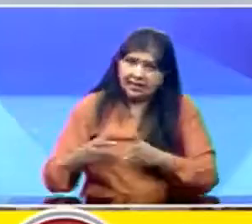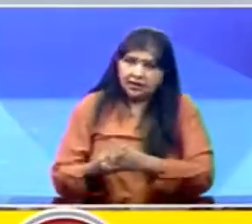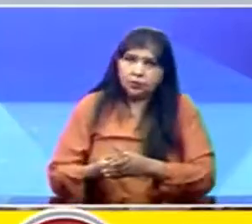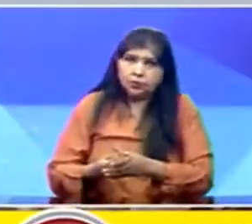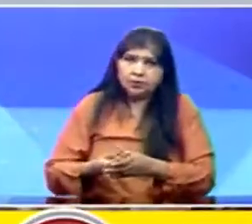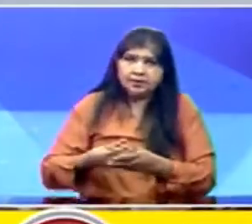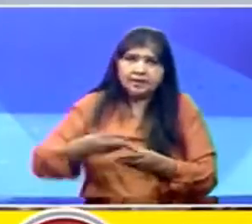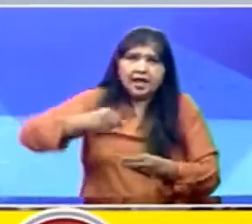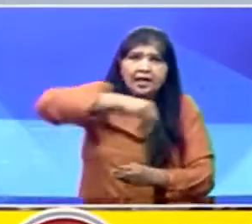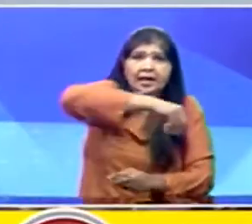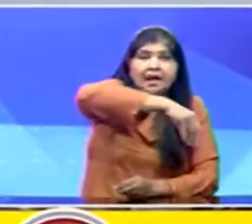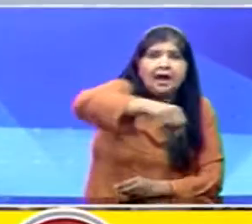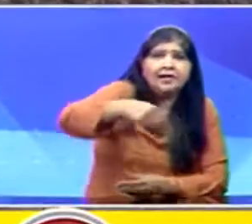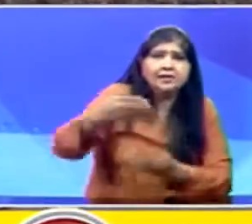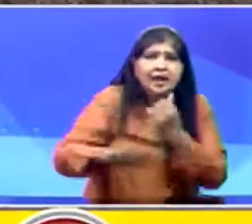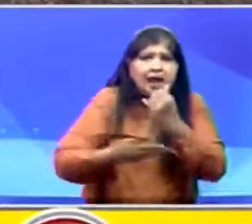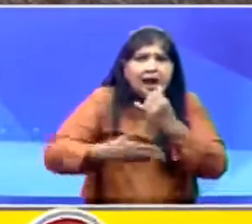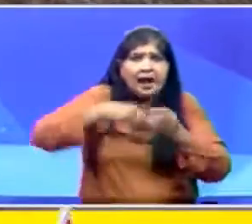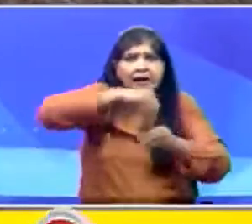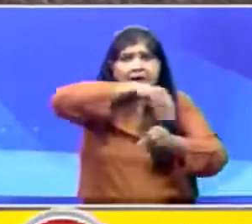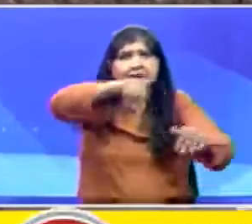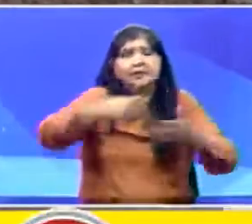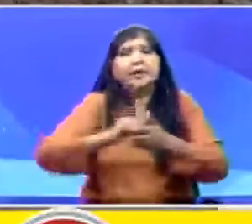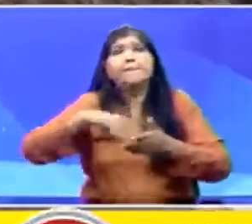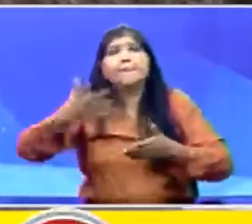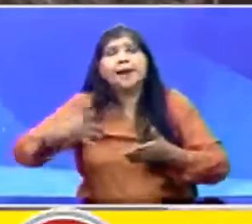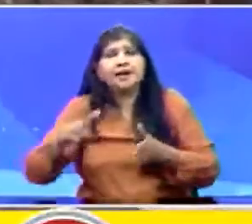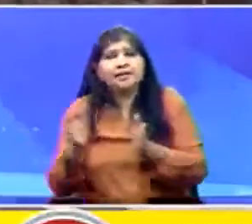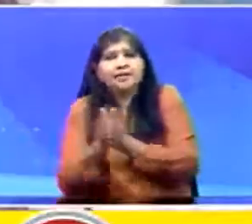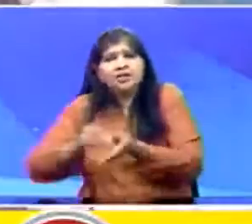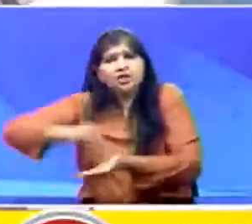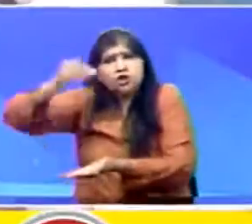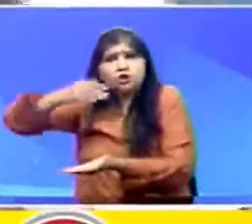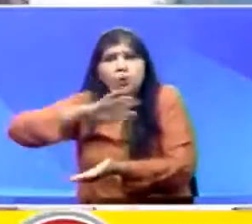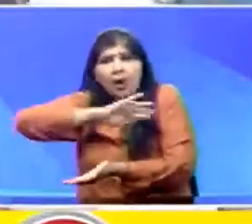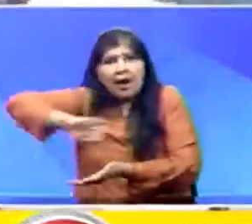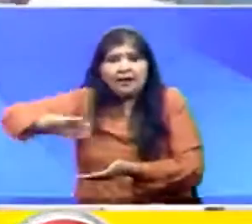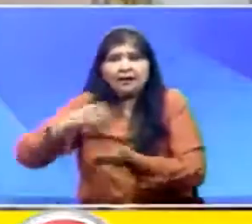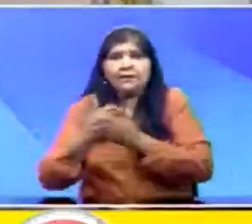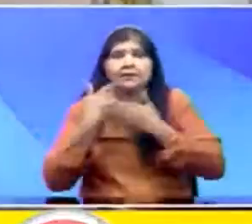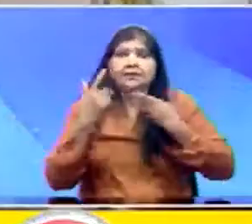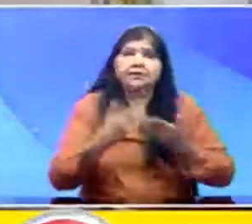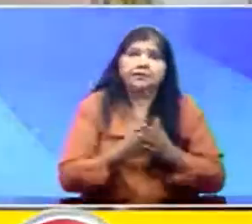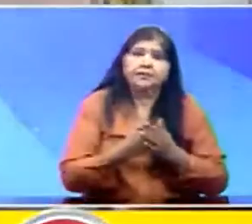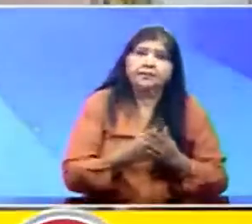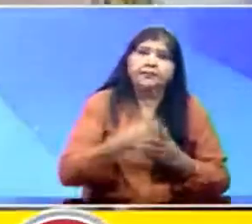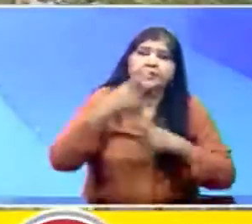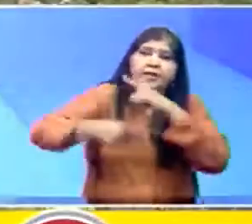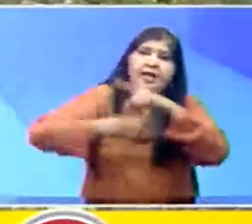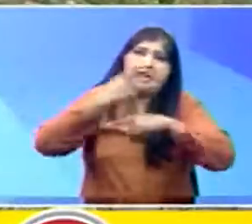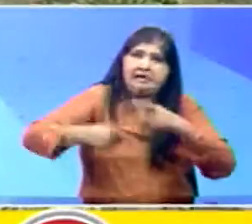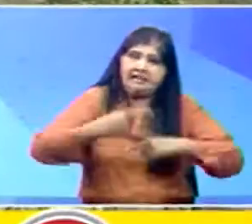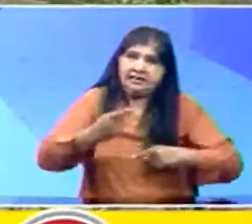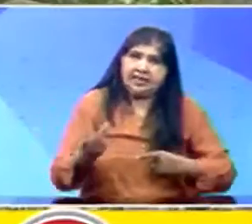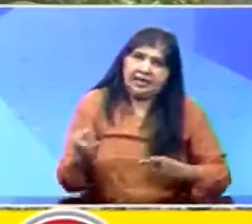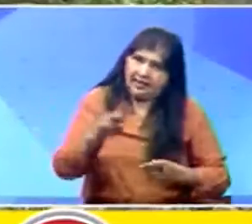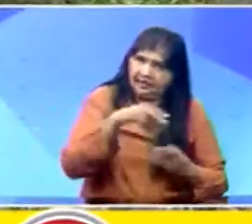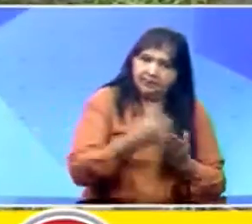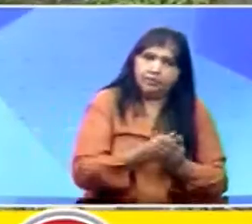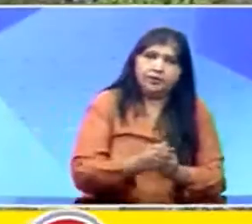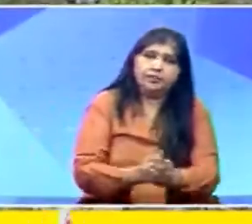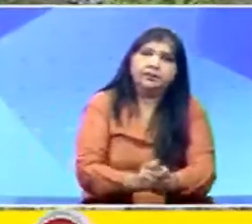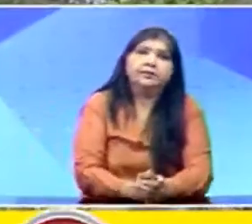खाद बनाई जाती है बाकी दूसरी चीजों को अलग करके री सैकल कर लिया जाता है